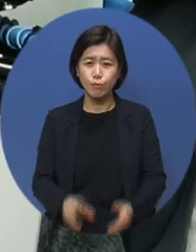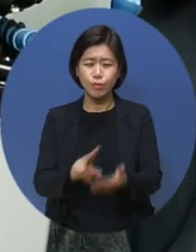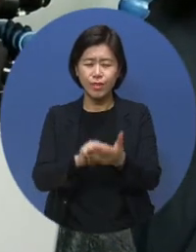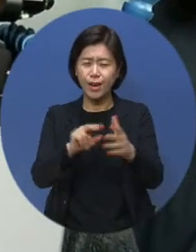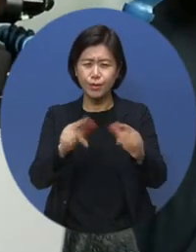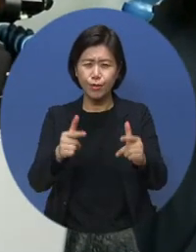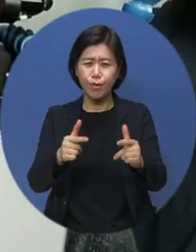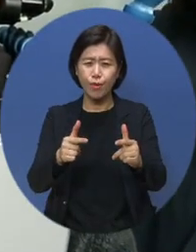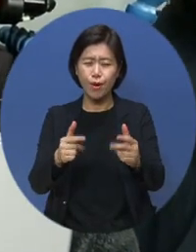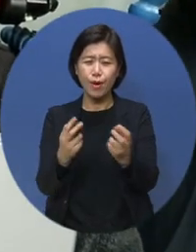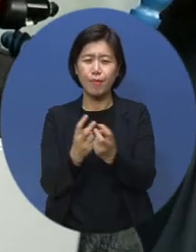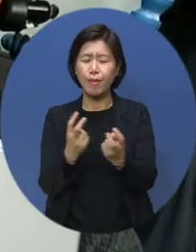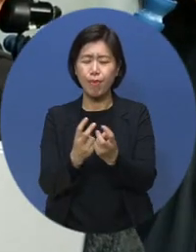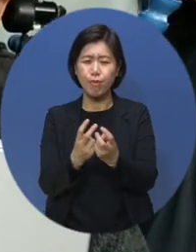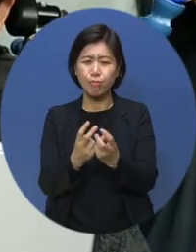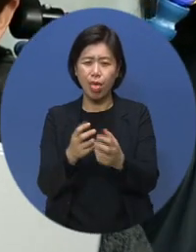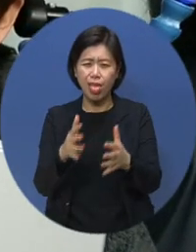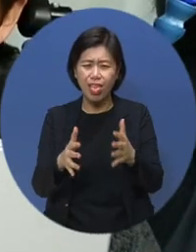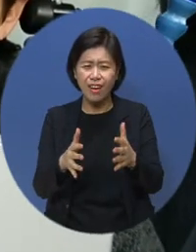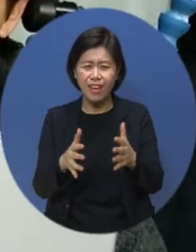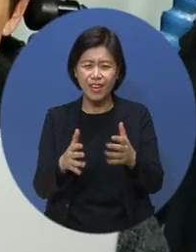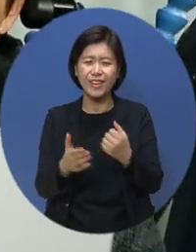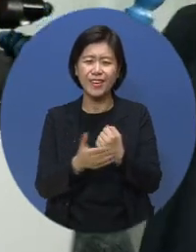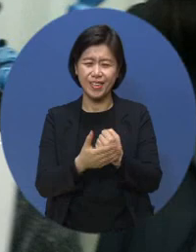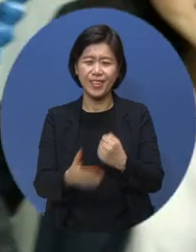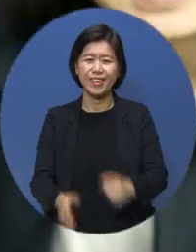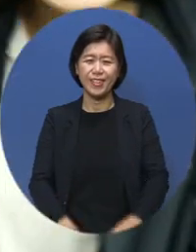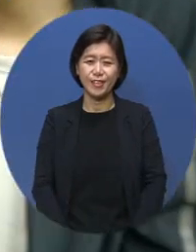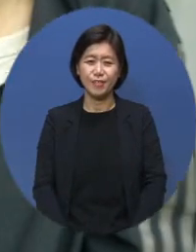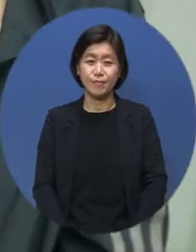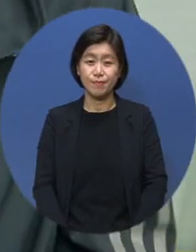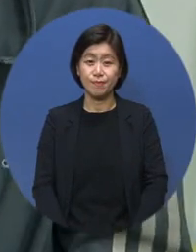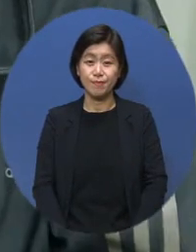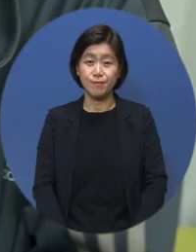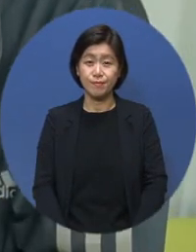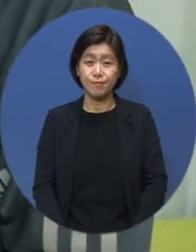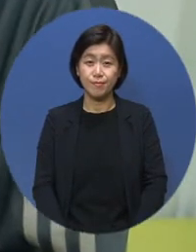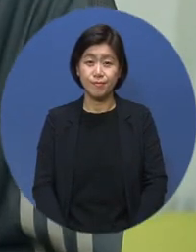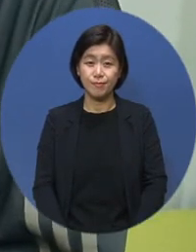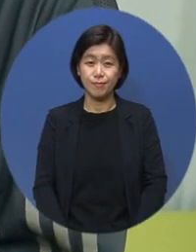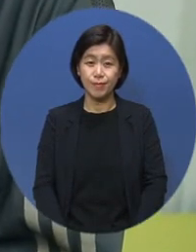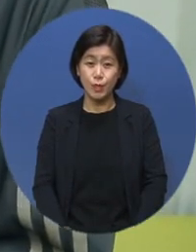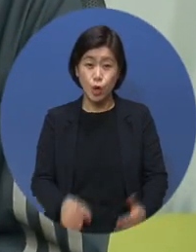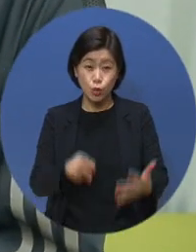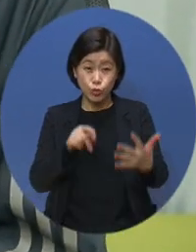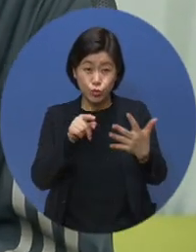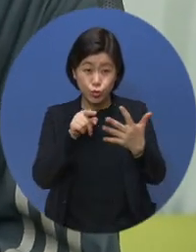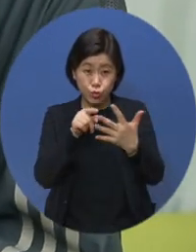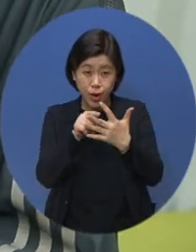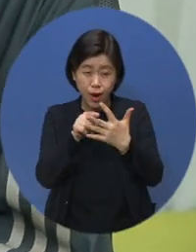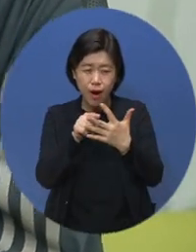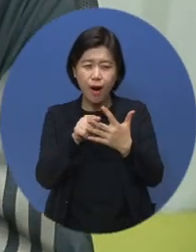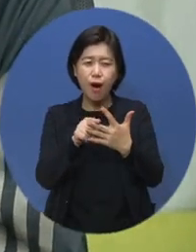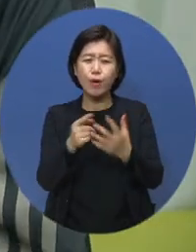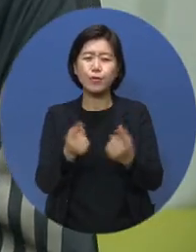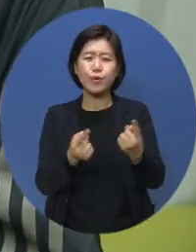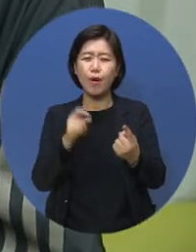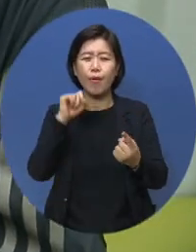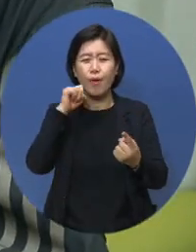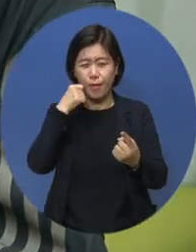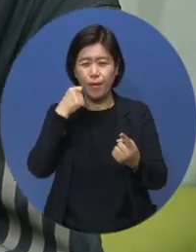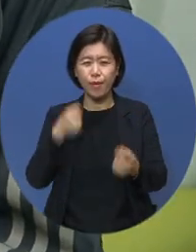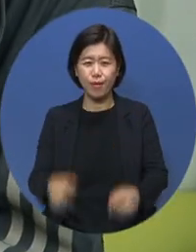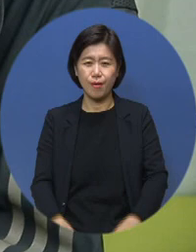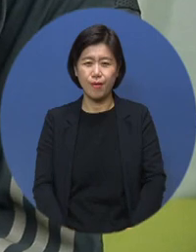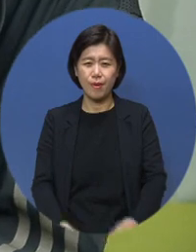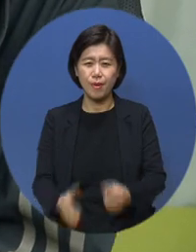방법을 몰랐던 거구요 음 으 음 투명 잘해요 짤 해가지고 아퍼 포인트 살